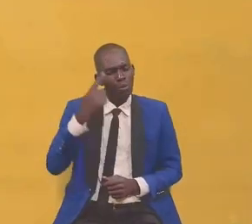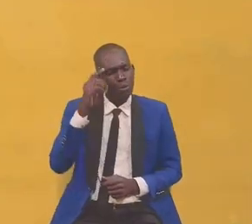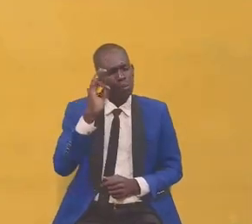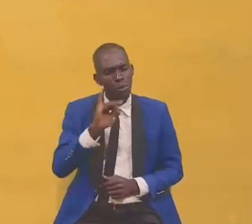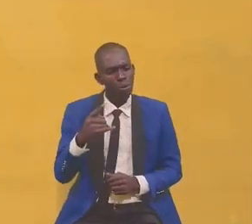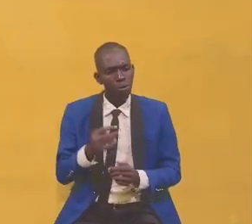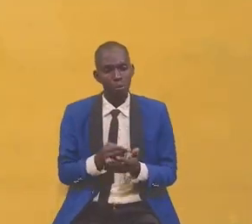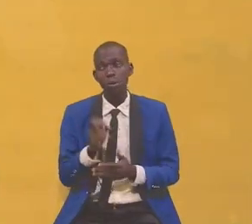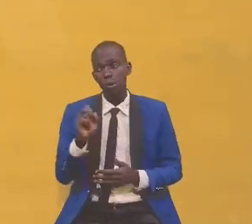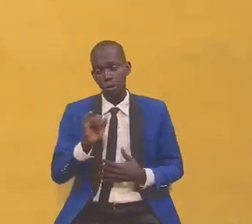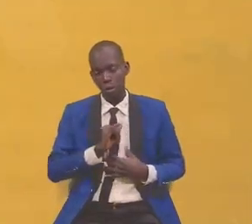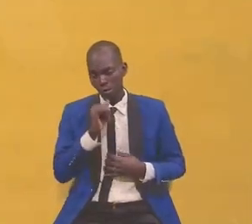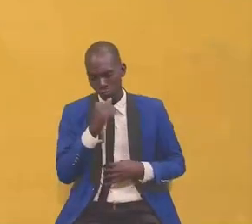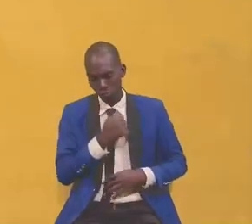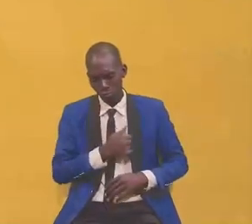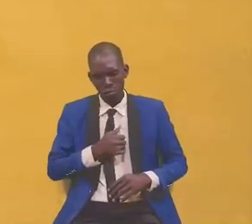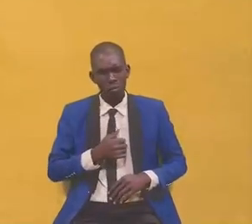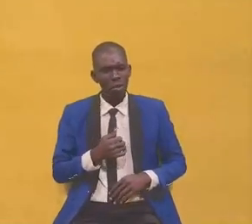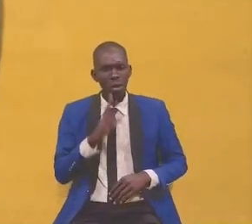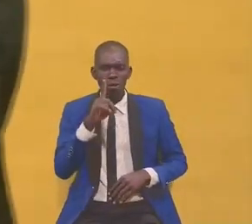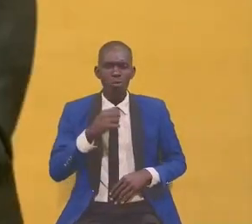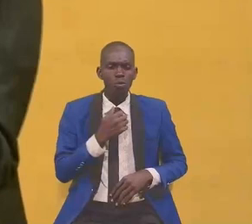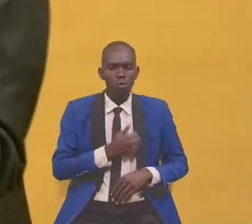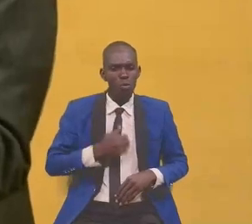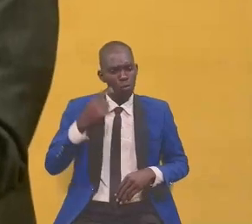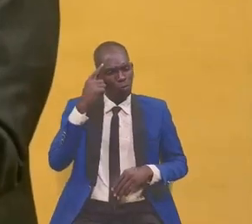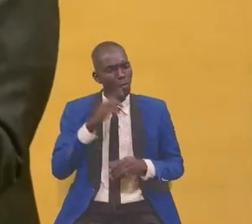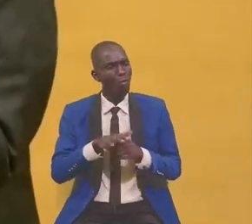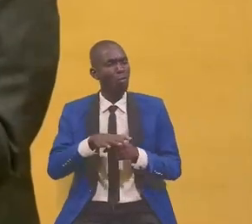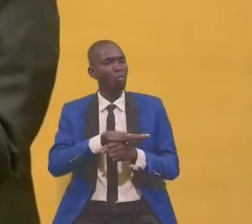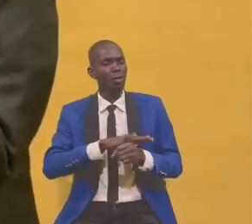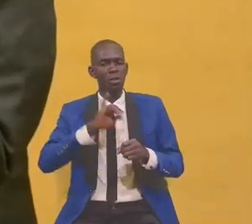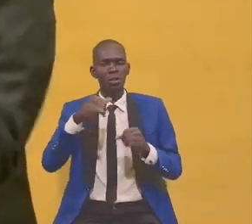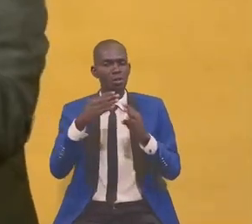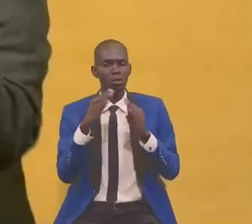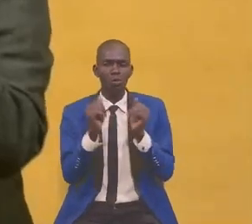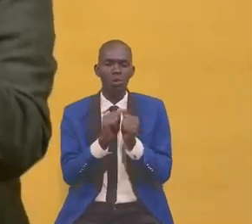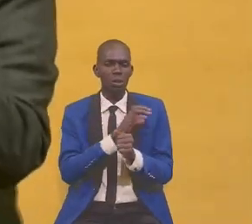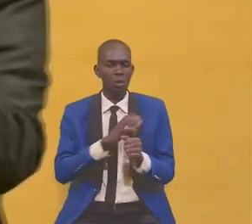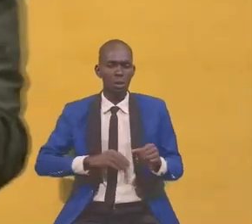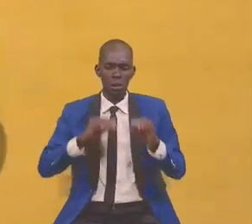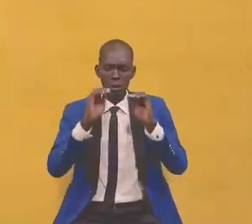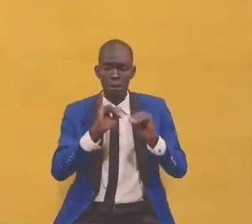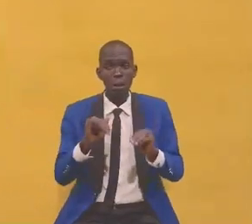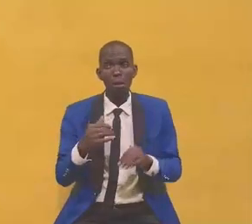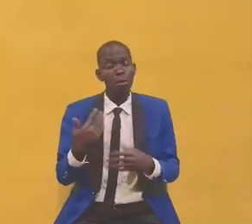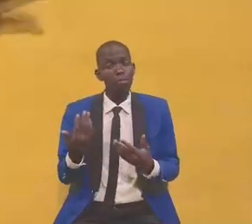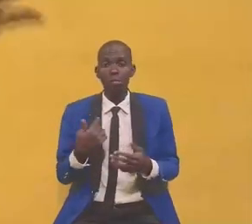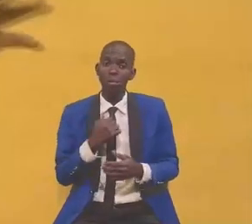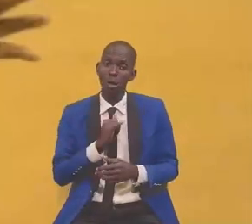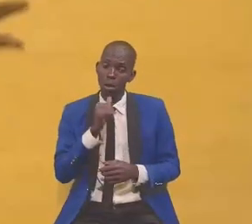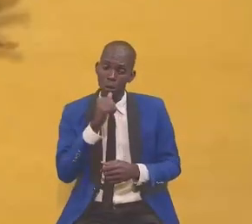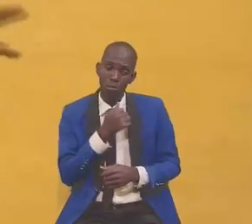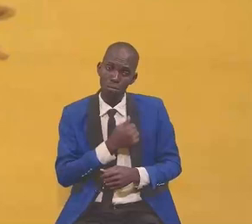désolé. Tu es désolé d'avoir rempli Jérusalem de ton enseignement. Oh, je ne me rappelle pas. Maintenant, je sais que vous êtes là.